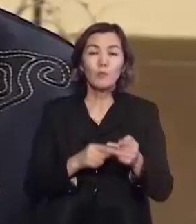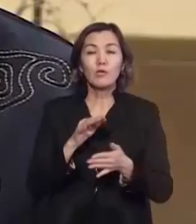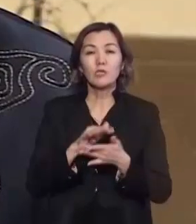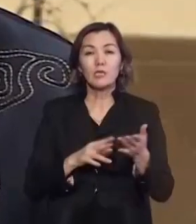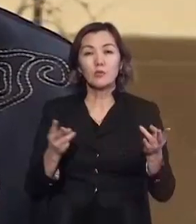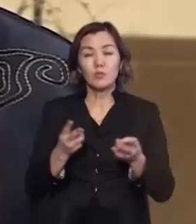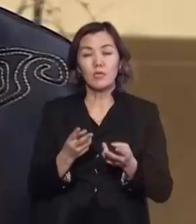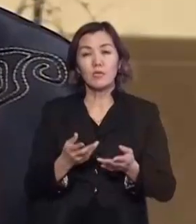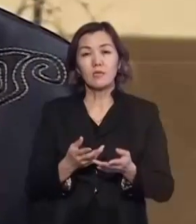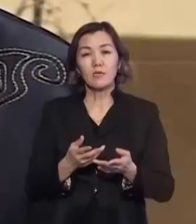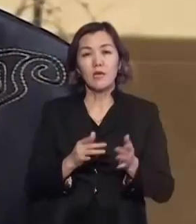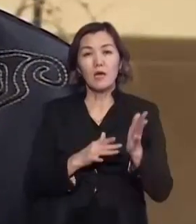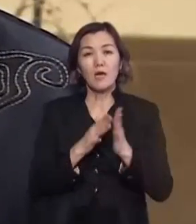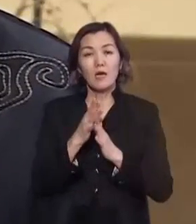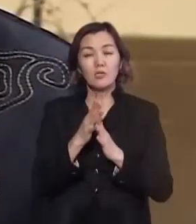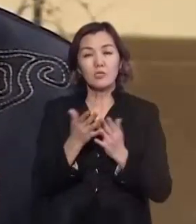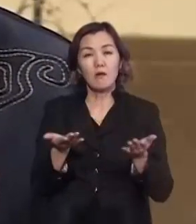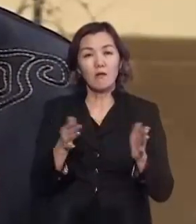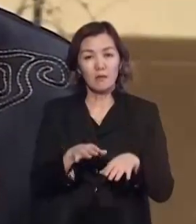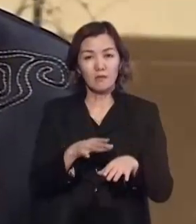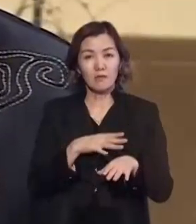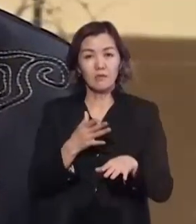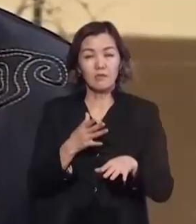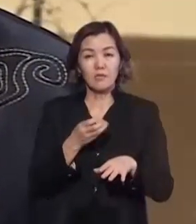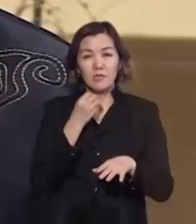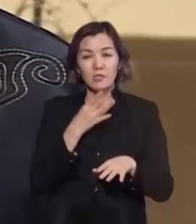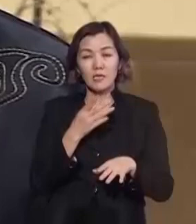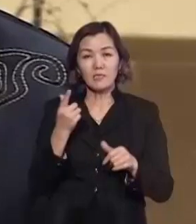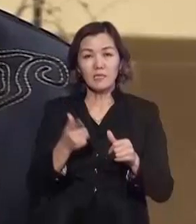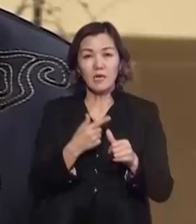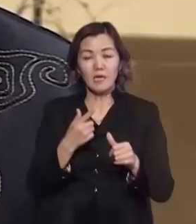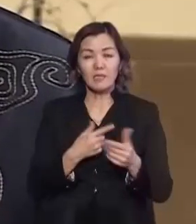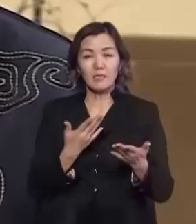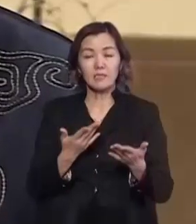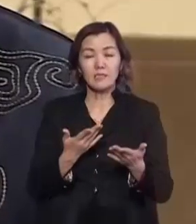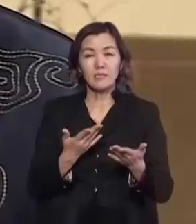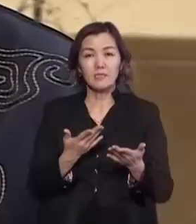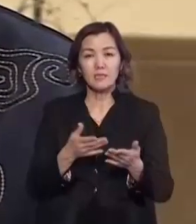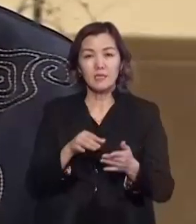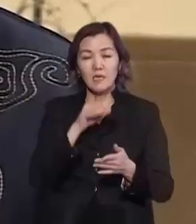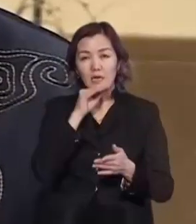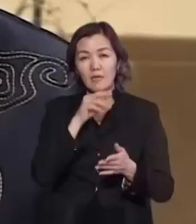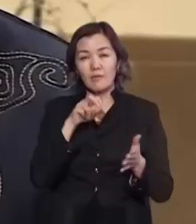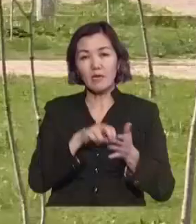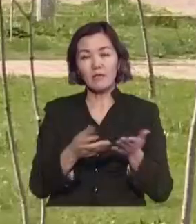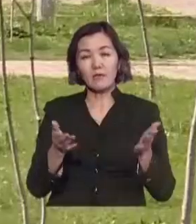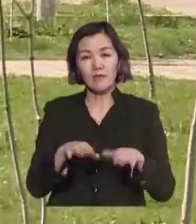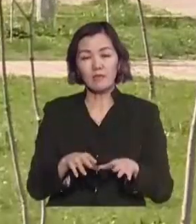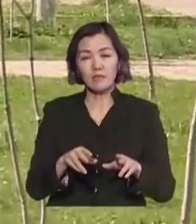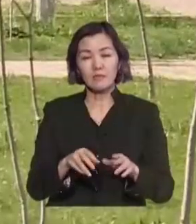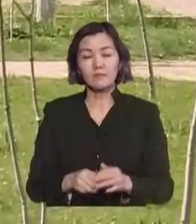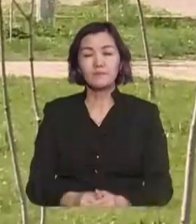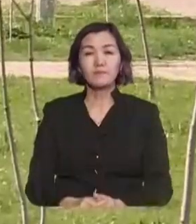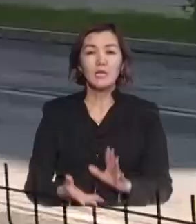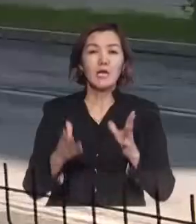қалатын. Мынау қазақ айтады ғой, жақсының ата қалады, қалымның қаты қалады деп. Сол шындық қой.